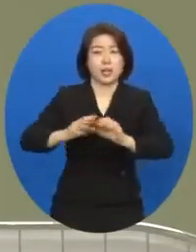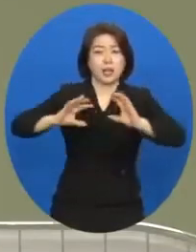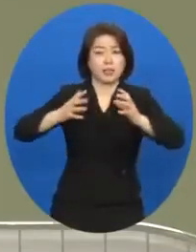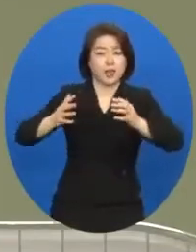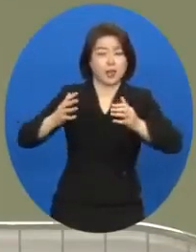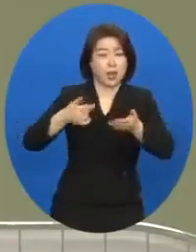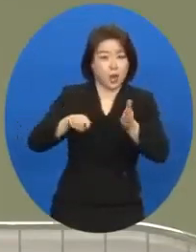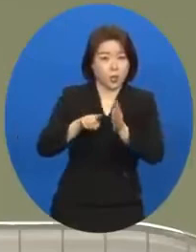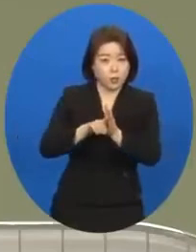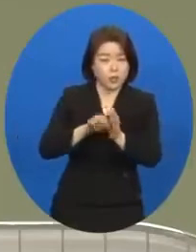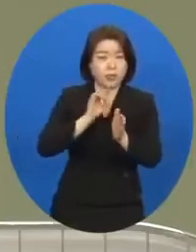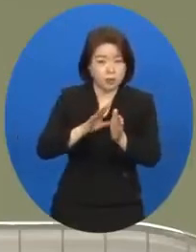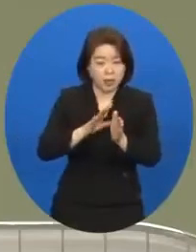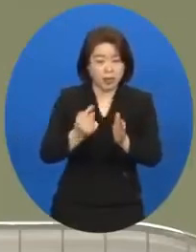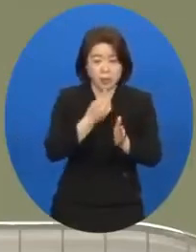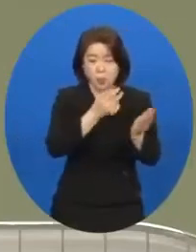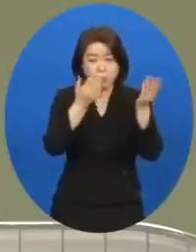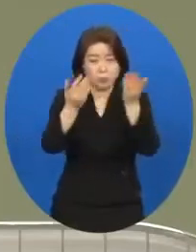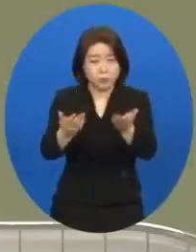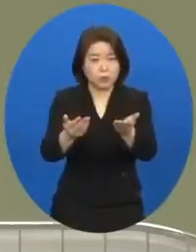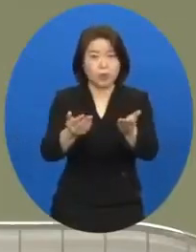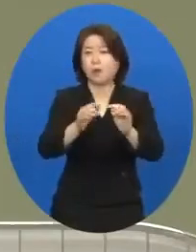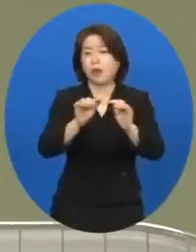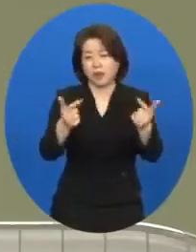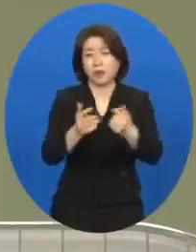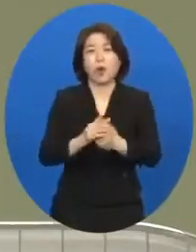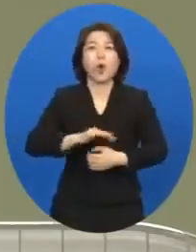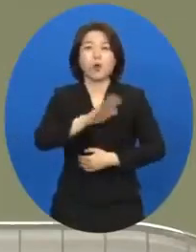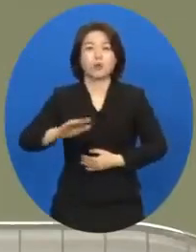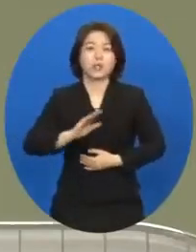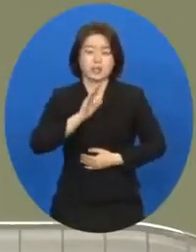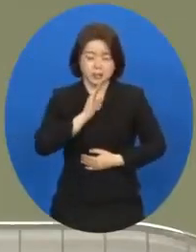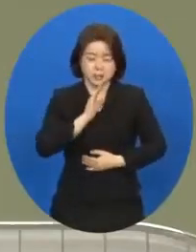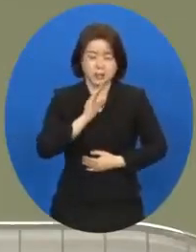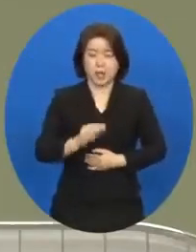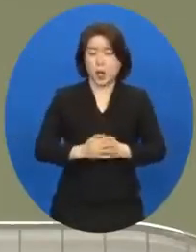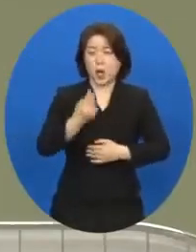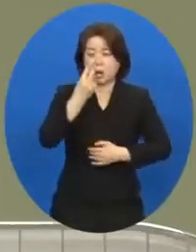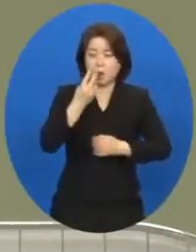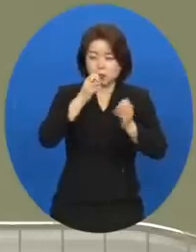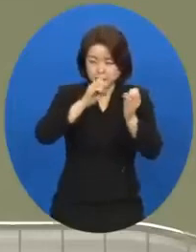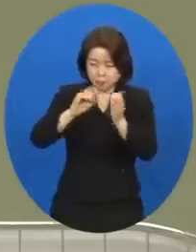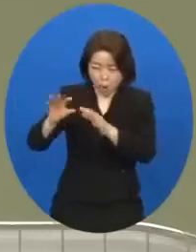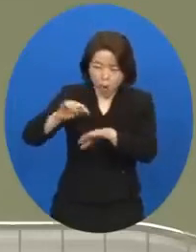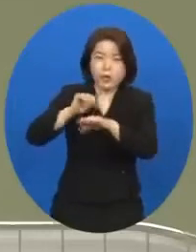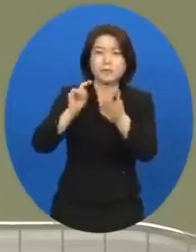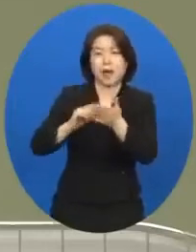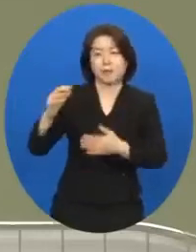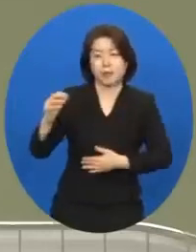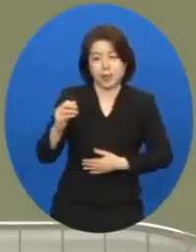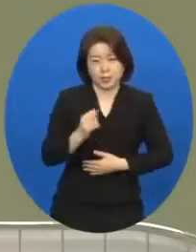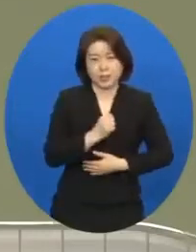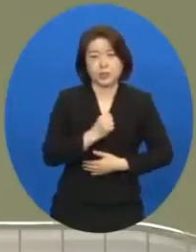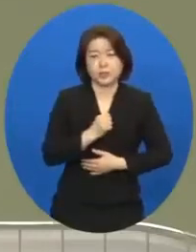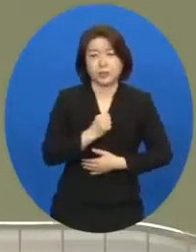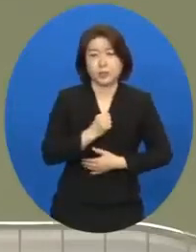위하여만 목숨을 버릴 게 아닙니다. 우리에게는 진짜 목숨을 버리는 마음으로 지켜야 할